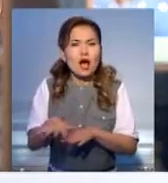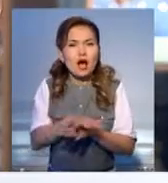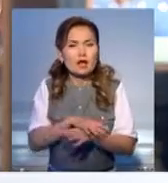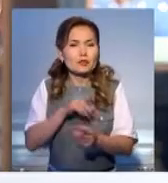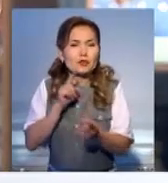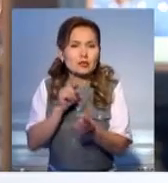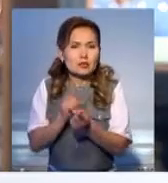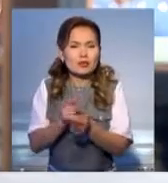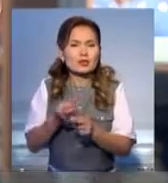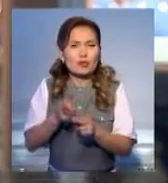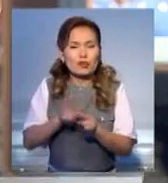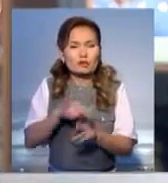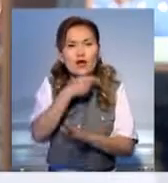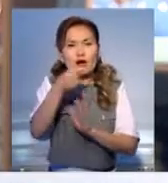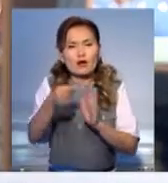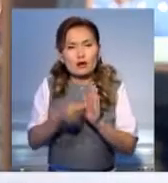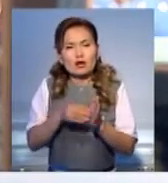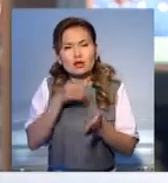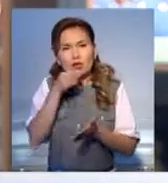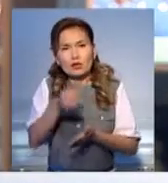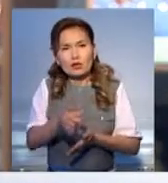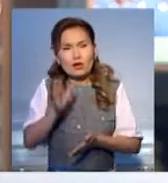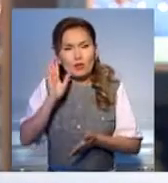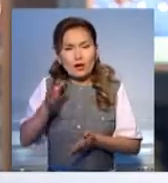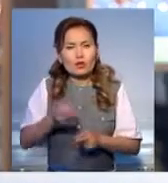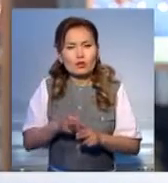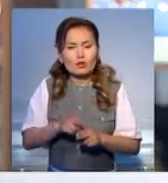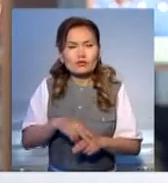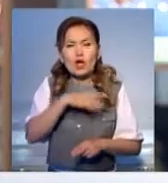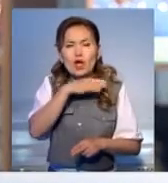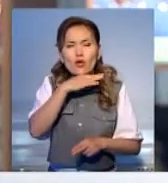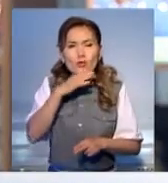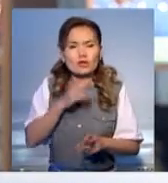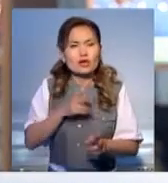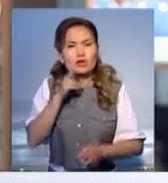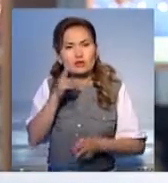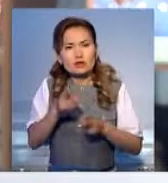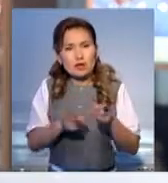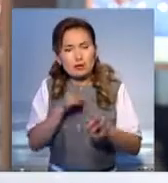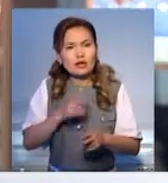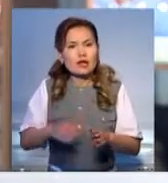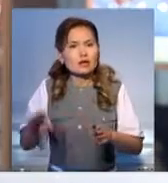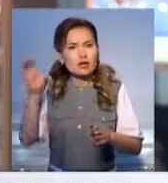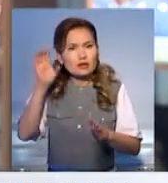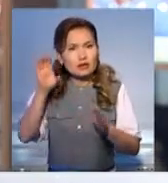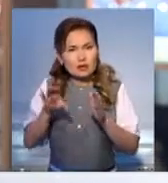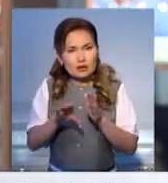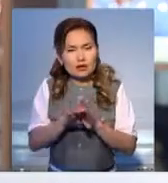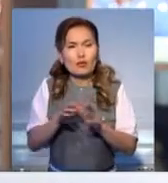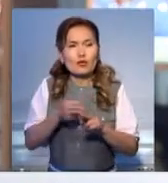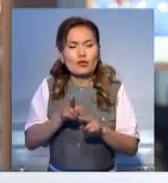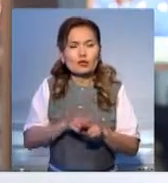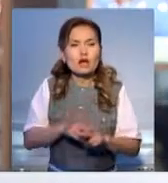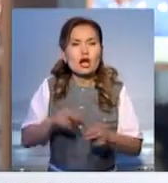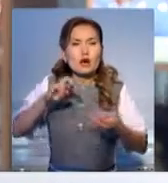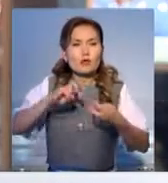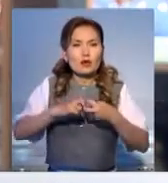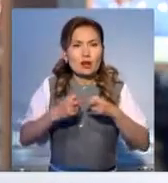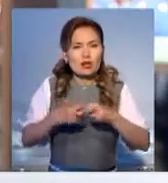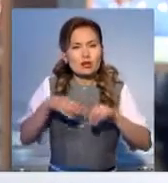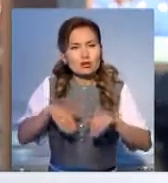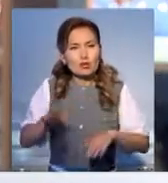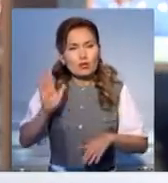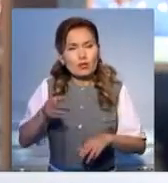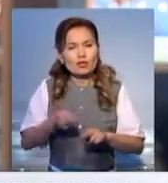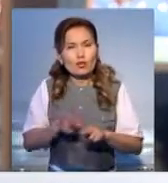бар. Келіп пікір алсайық, ұсынысымызды айтамыз дейді. Соларға барып, көп дүние тағы да пікір